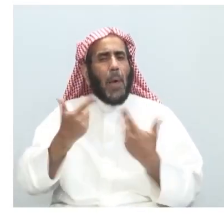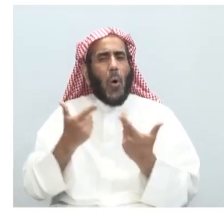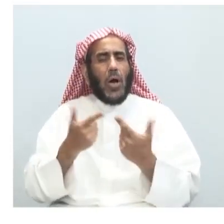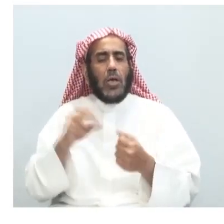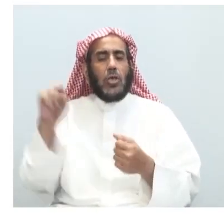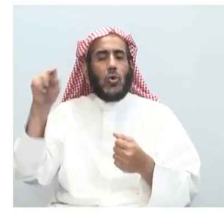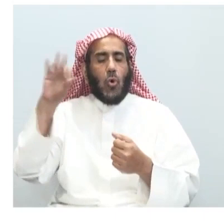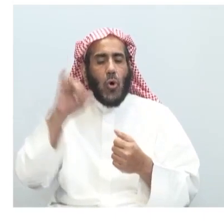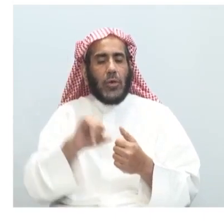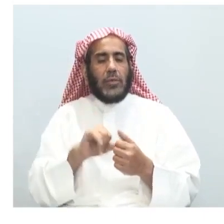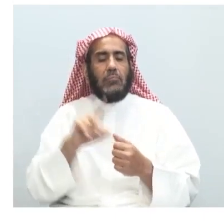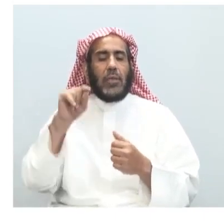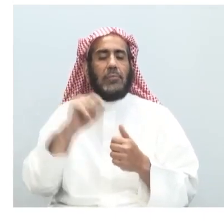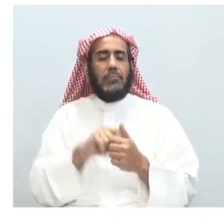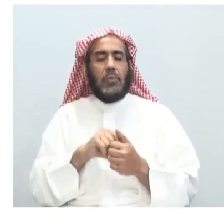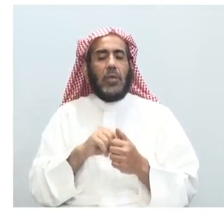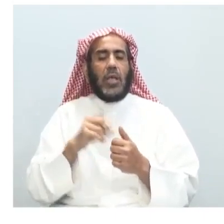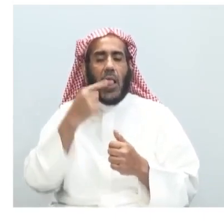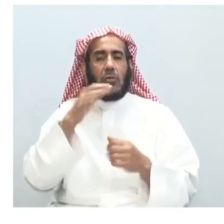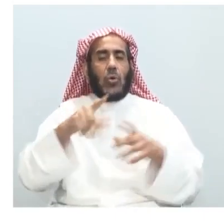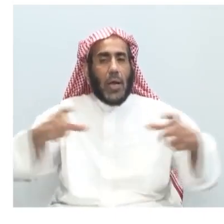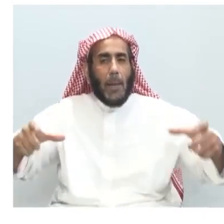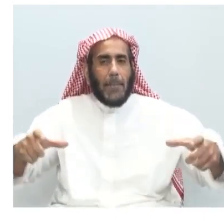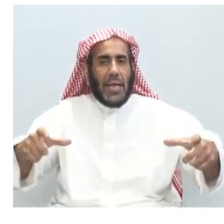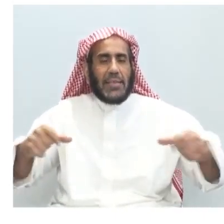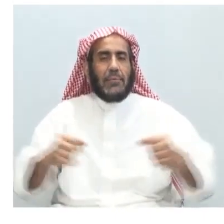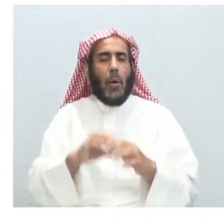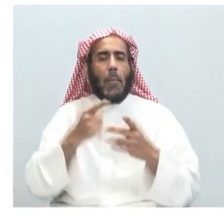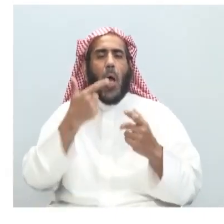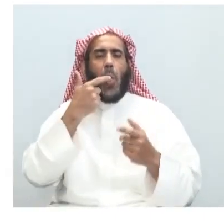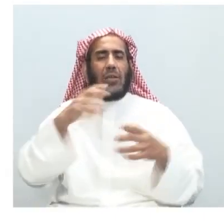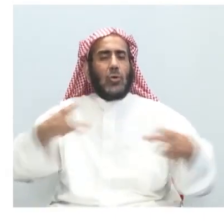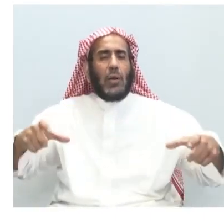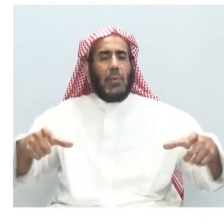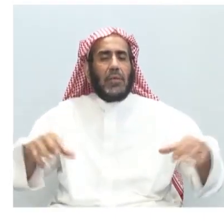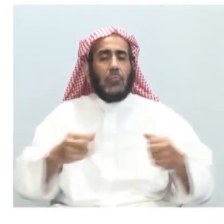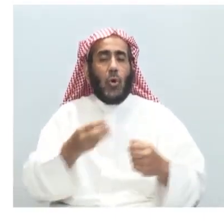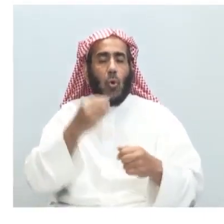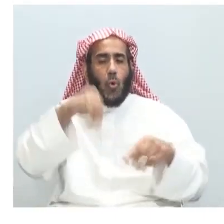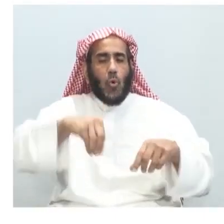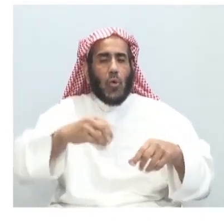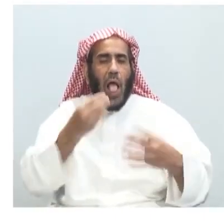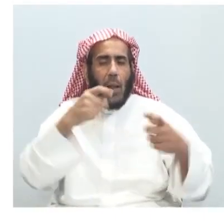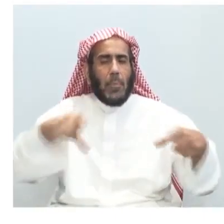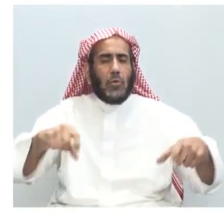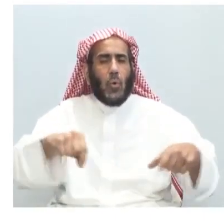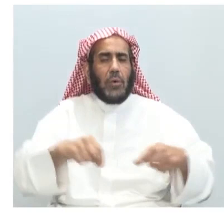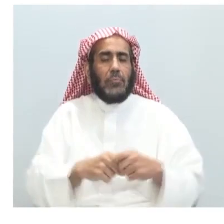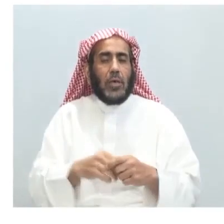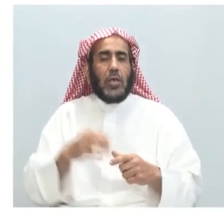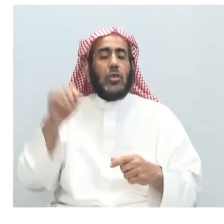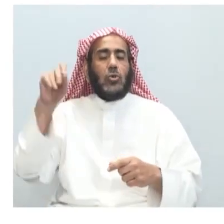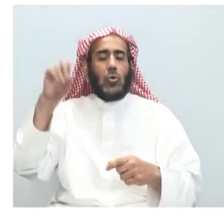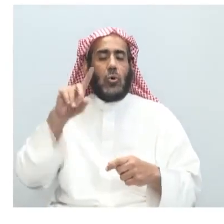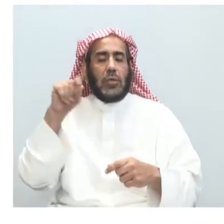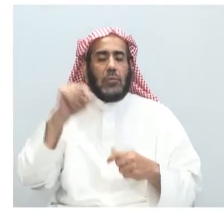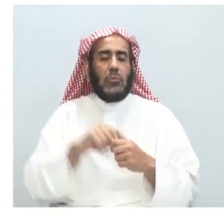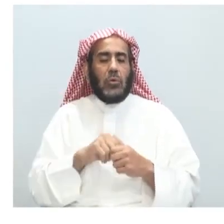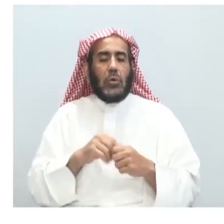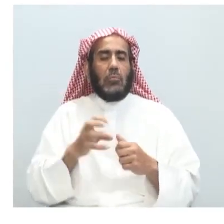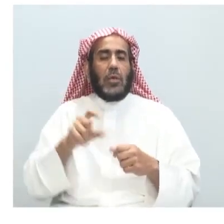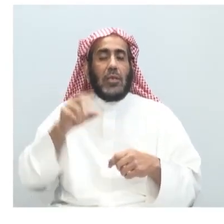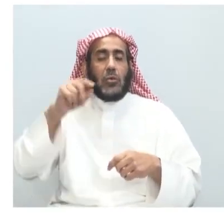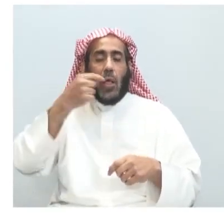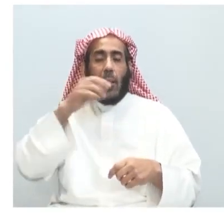جلوكوز سكر المائده ما هو سكر المائده الذي يوضع على المائده هو السكروز احسنتم